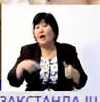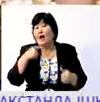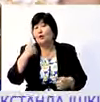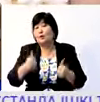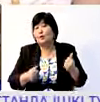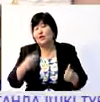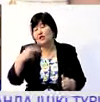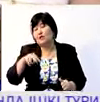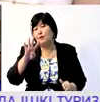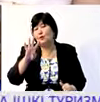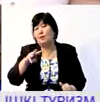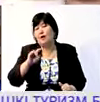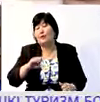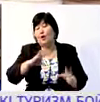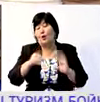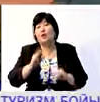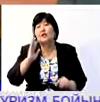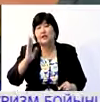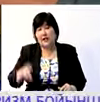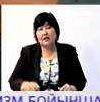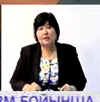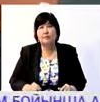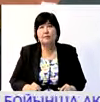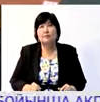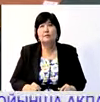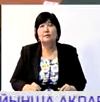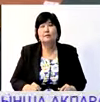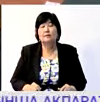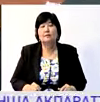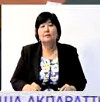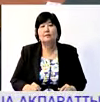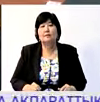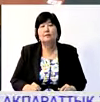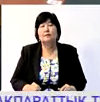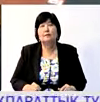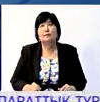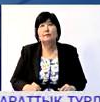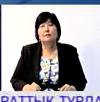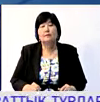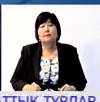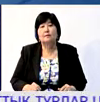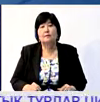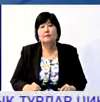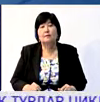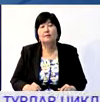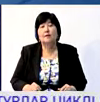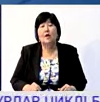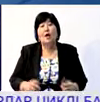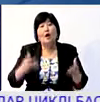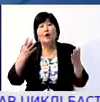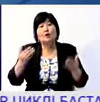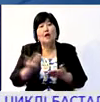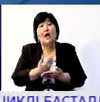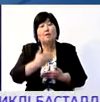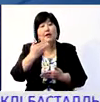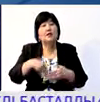додада 24 мамыр күні қорытындыланады. Әділжан Бердібеков, Бүгінбай Байсалы, Тұрхан Сәтбай, Қызылорда телеарнасы. Күндізгі ақпараттар